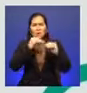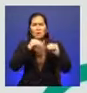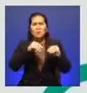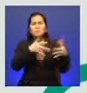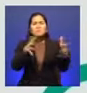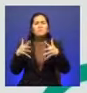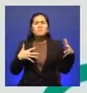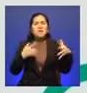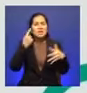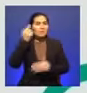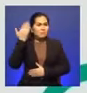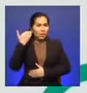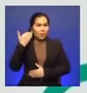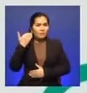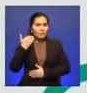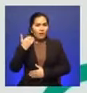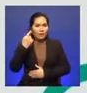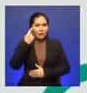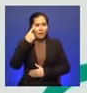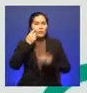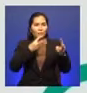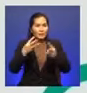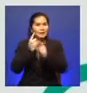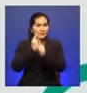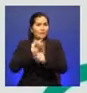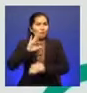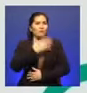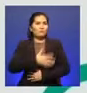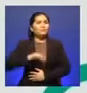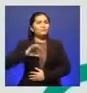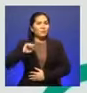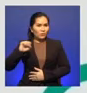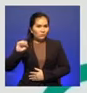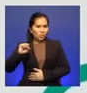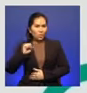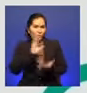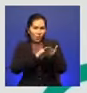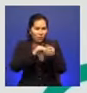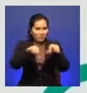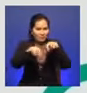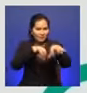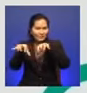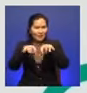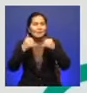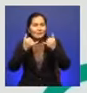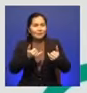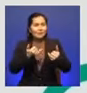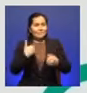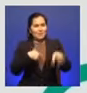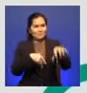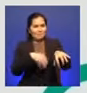ในพื้นที่ของตำบลแวงนะครับพอเราใช้หลักคิดในเรื่องของสสนะครับในเรื่องของการจัดทำข้อมูลปัจจุบันก็เร